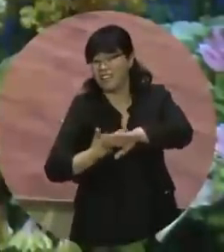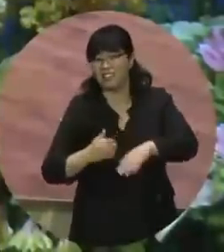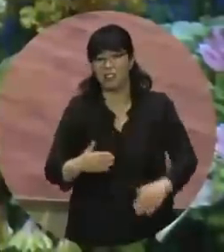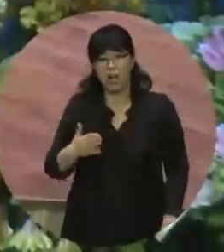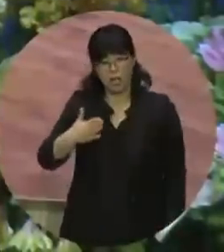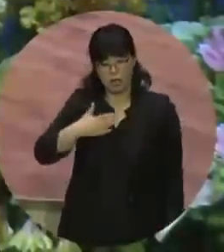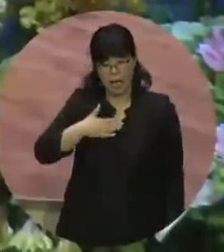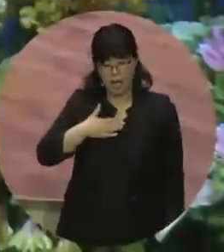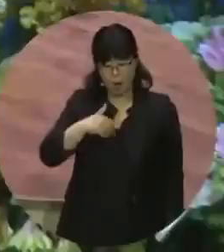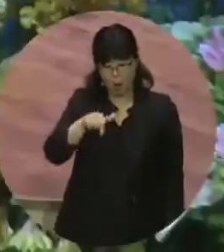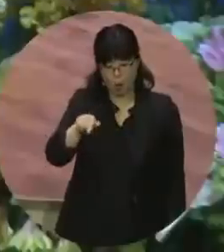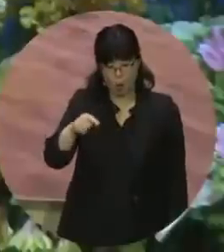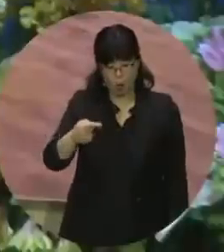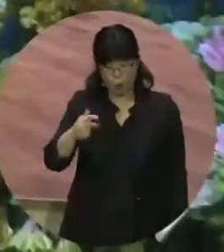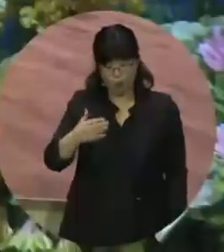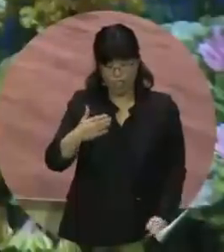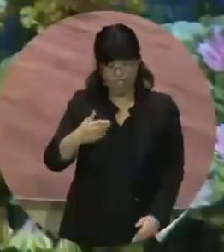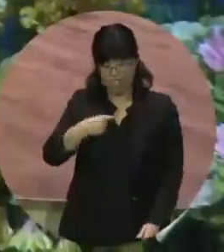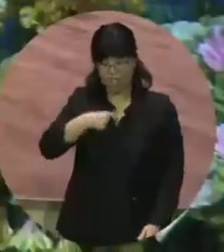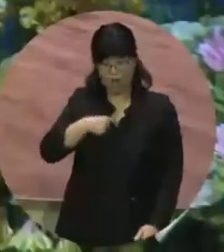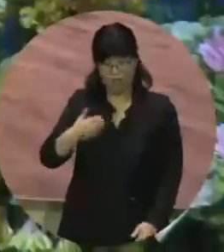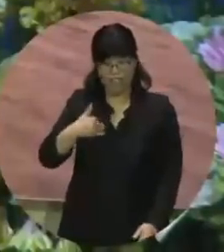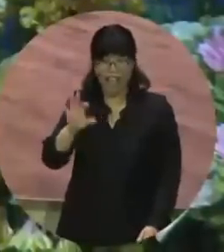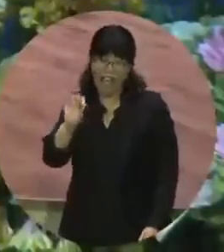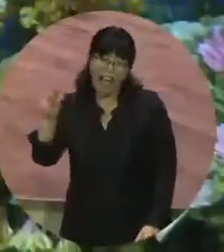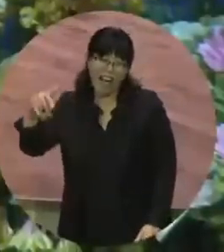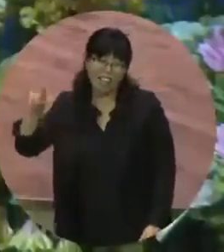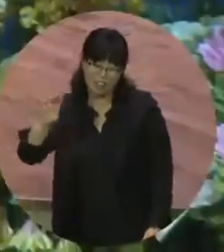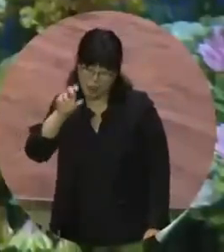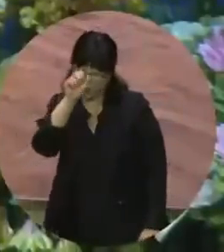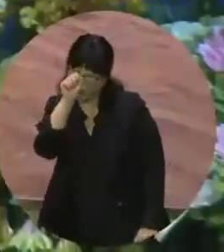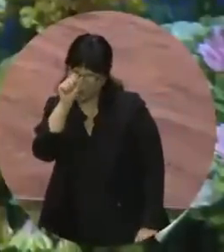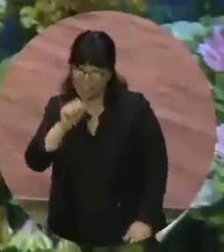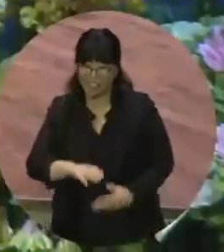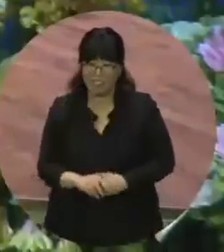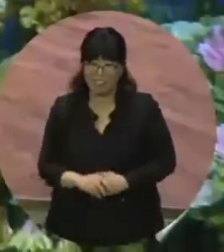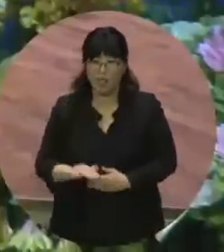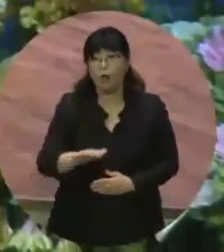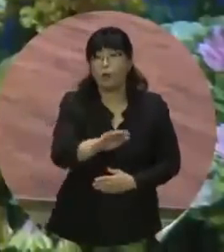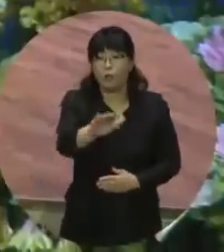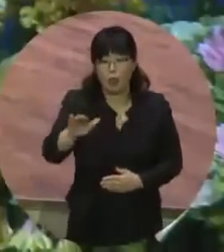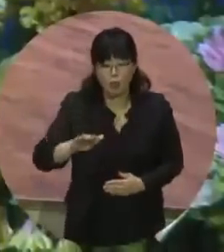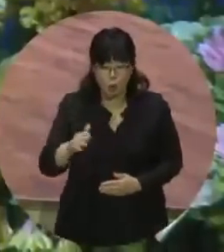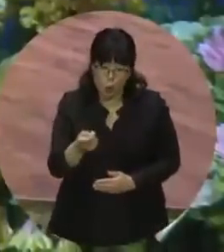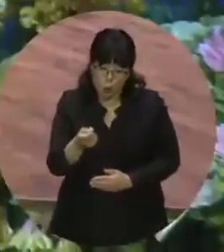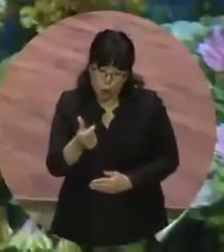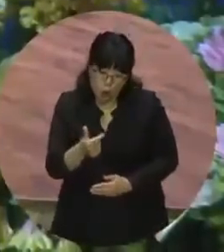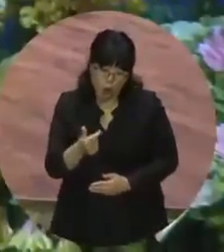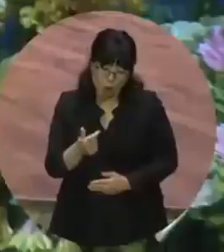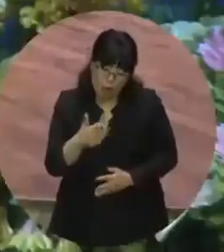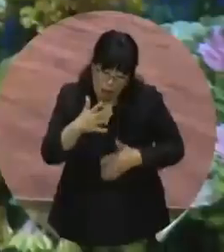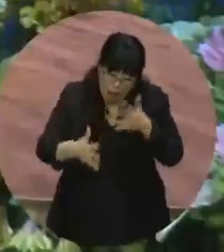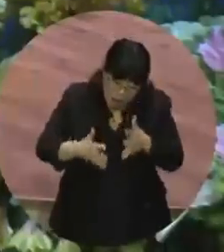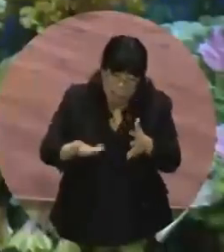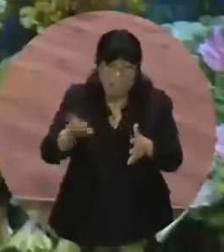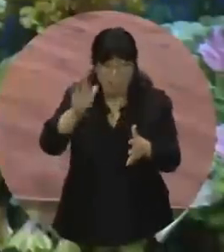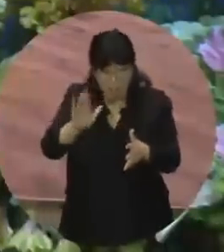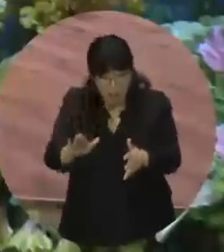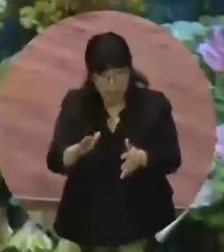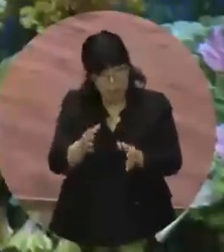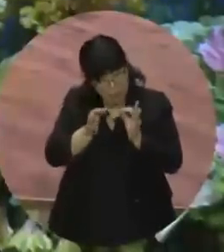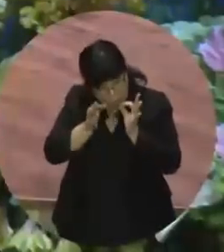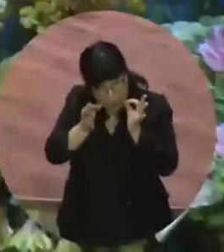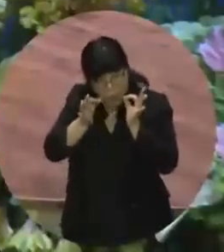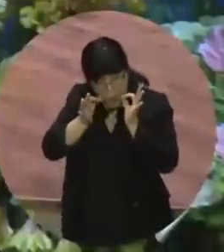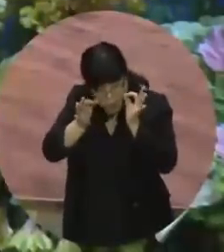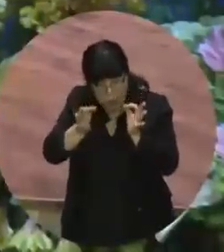영적으로요, 이런 가정에서 소통되기 바랍니다. 영적으로 부모와 자녀 간의 영적